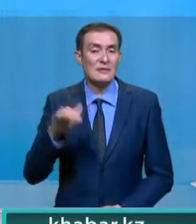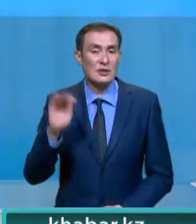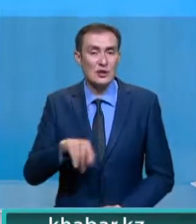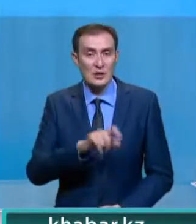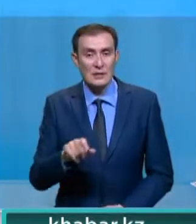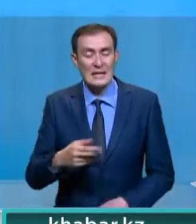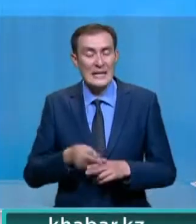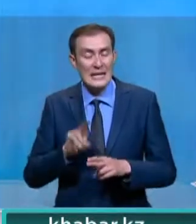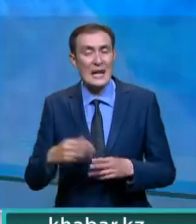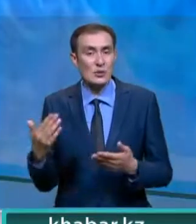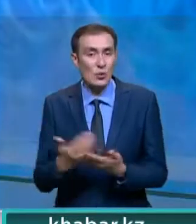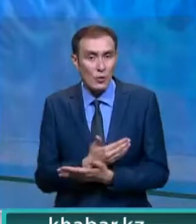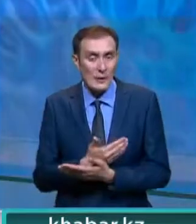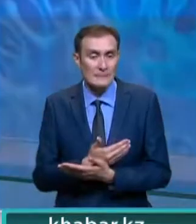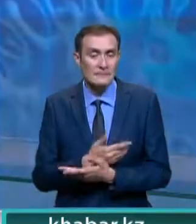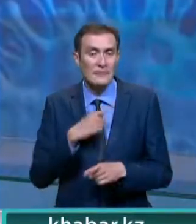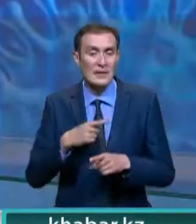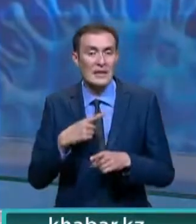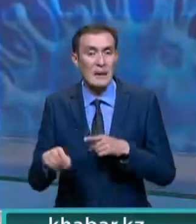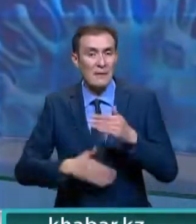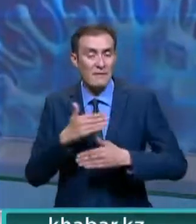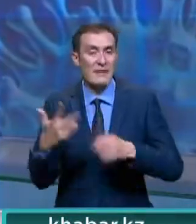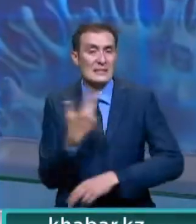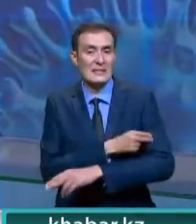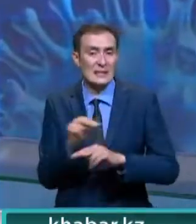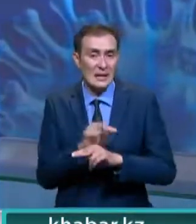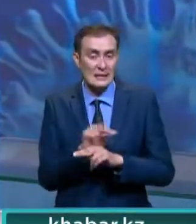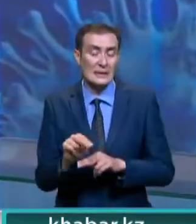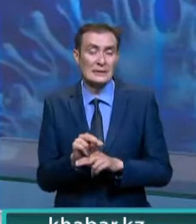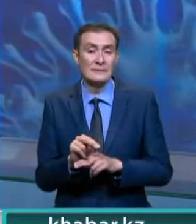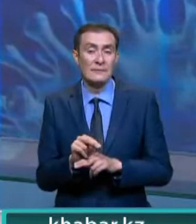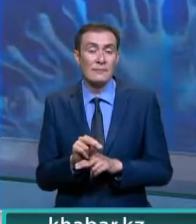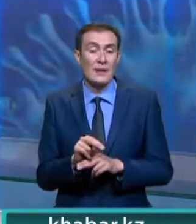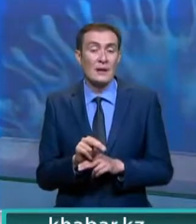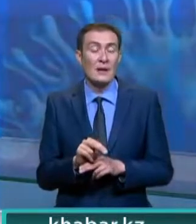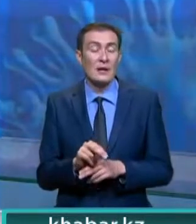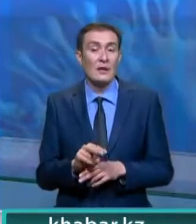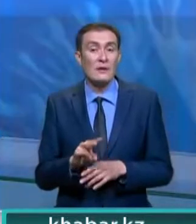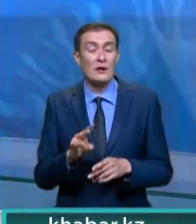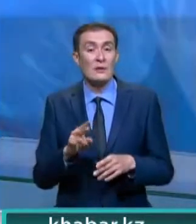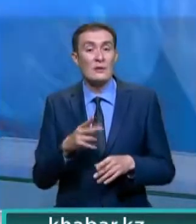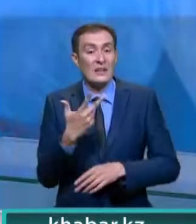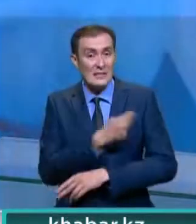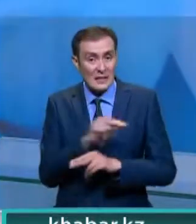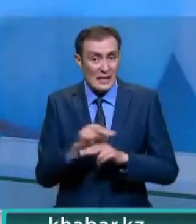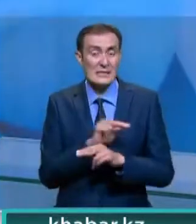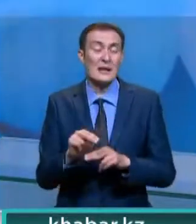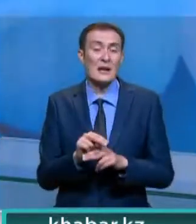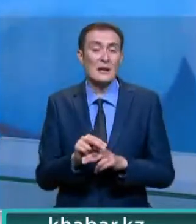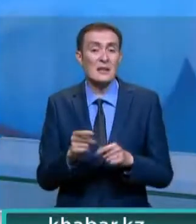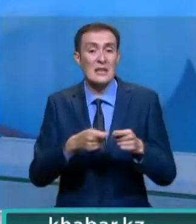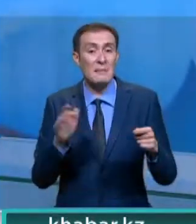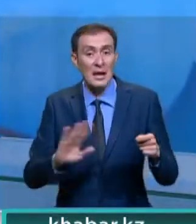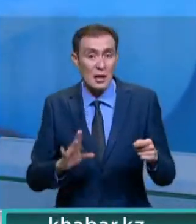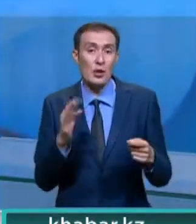425 500. И это опять же к вопросу темпов вакцинации. Не сказать, что она идет медленно, но стремиться точно есть к чему. И вот